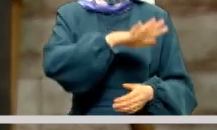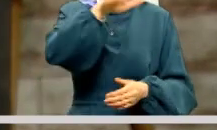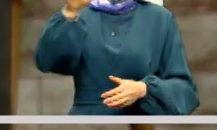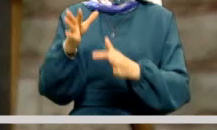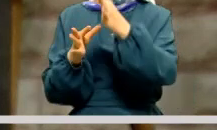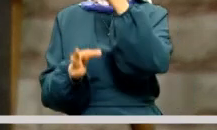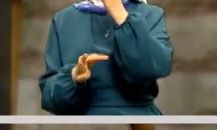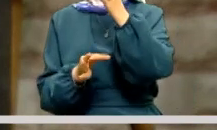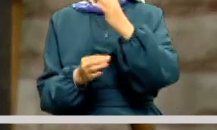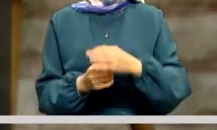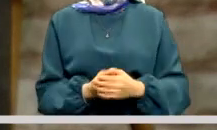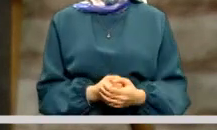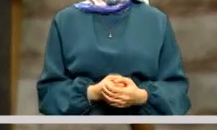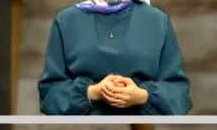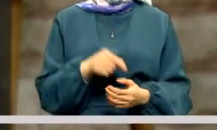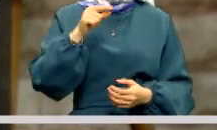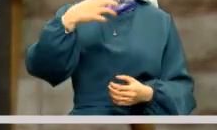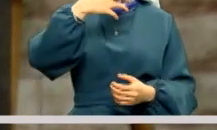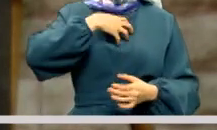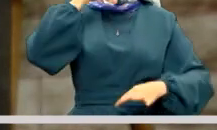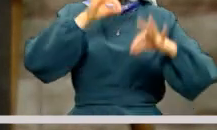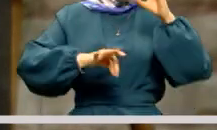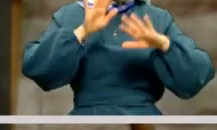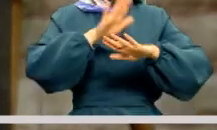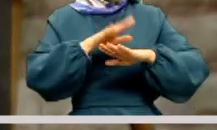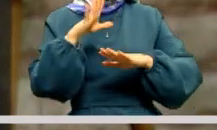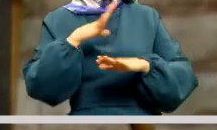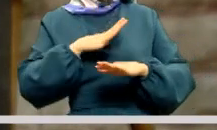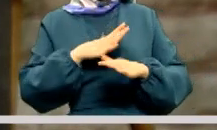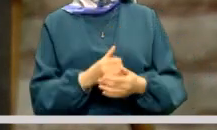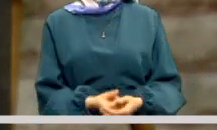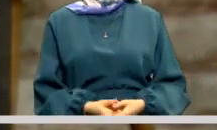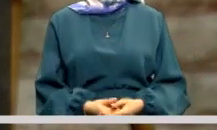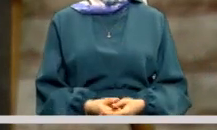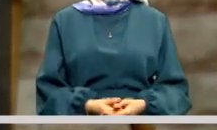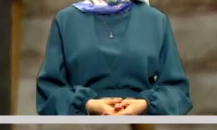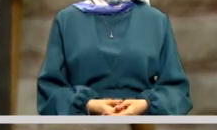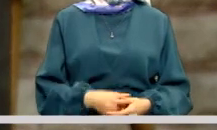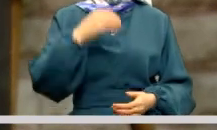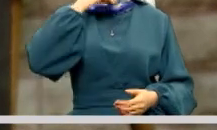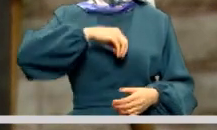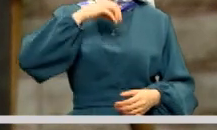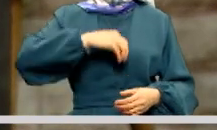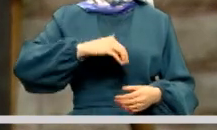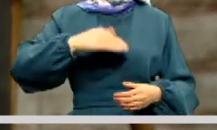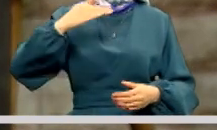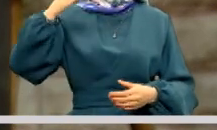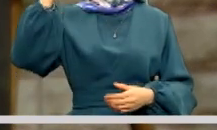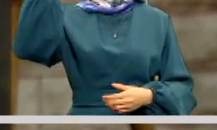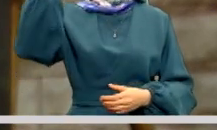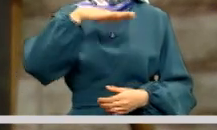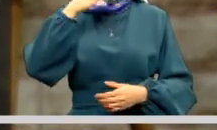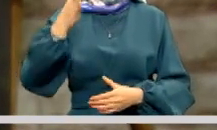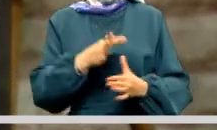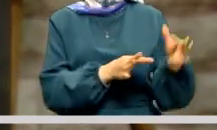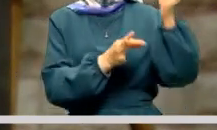kişi bu kendisini kontrolünü yaparsa sanırım aşama aşama basamak diğer insanların